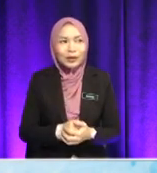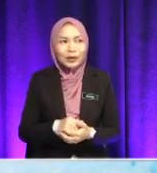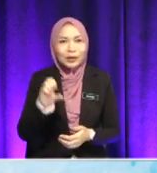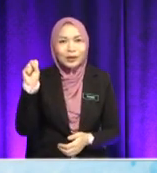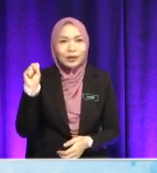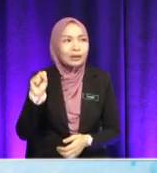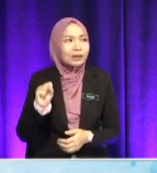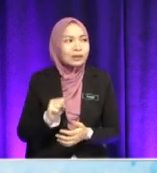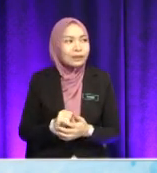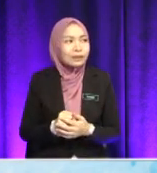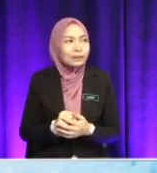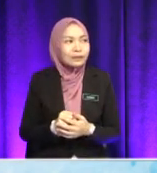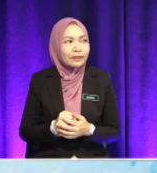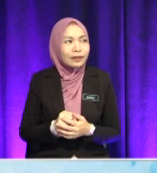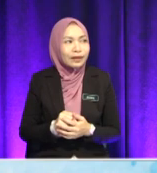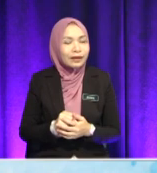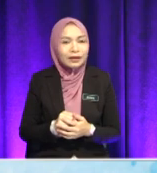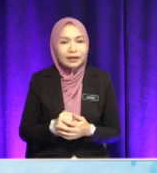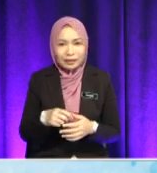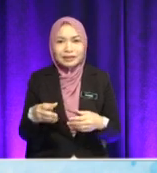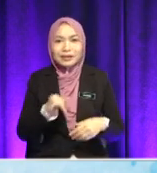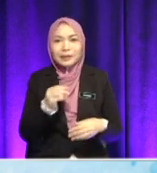untuk menjawab sekarang